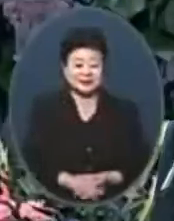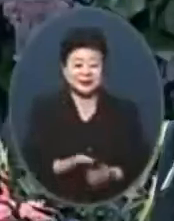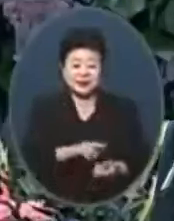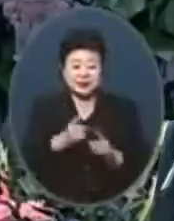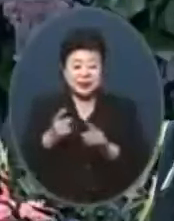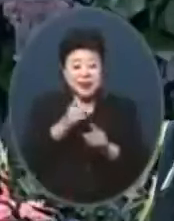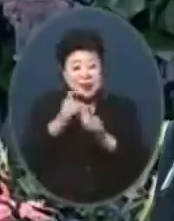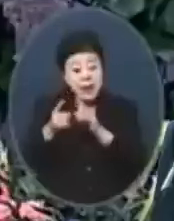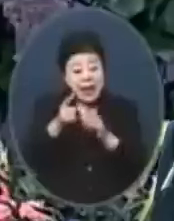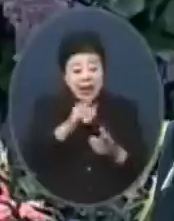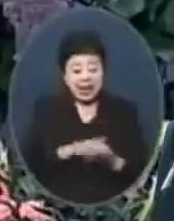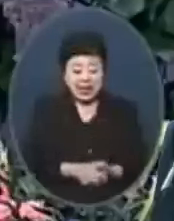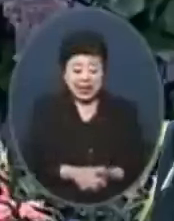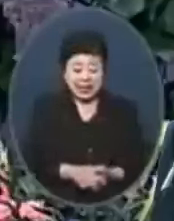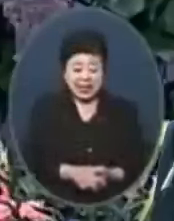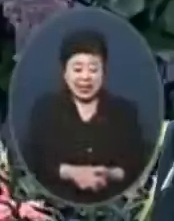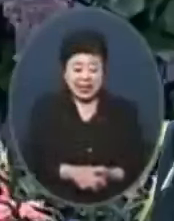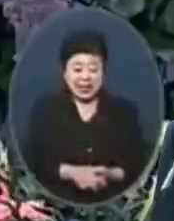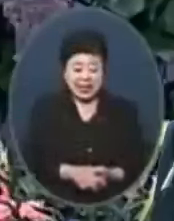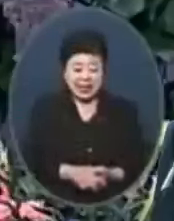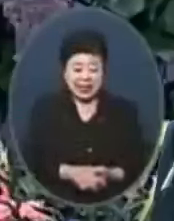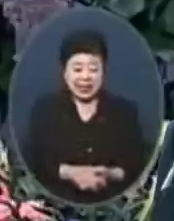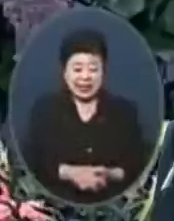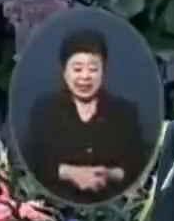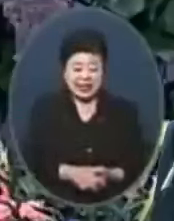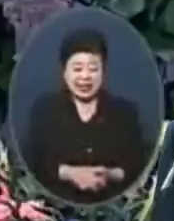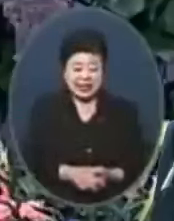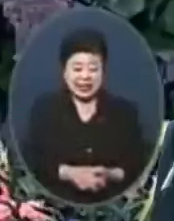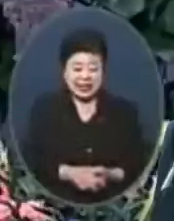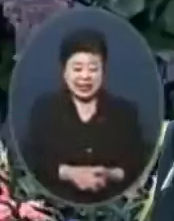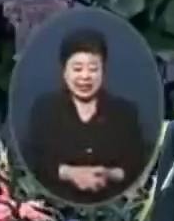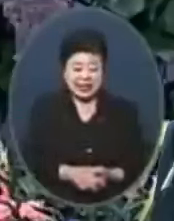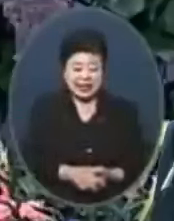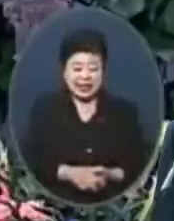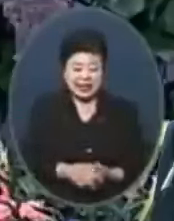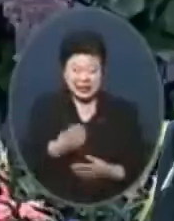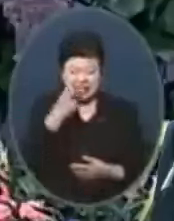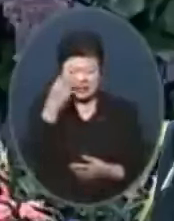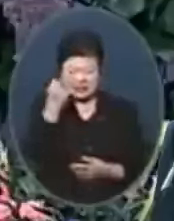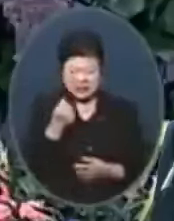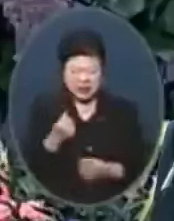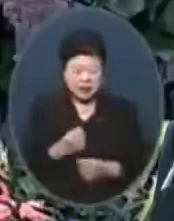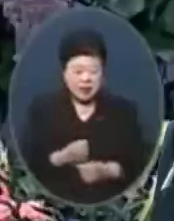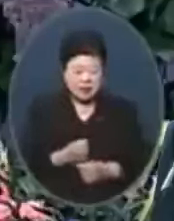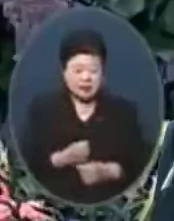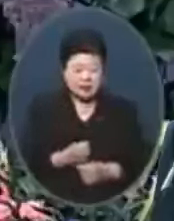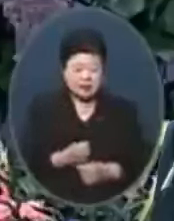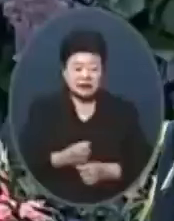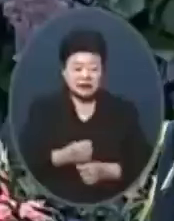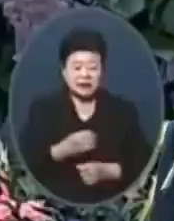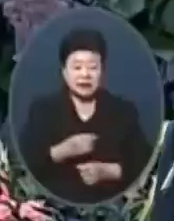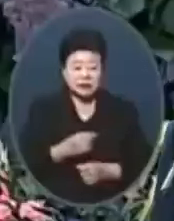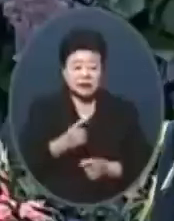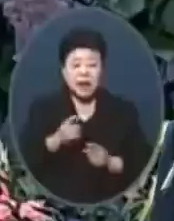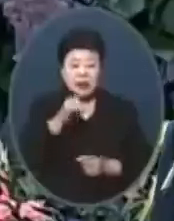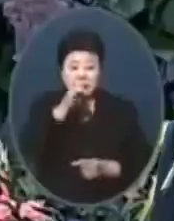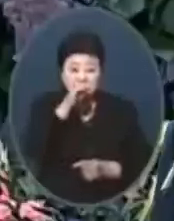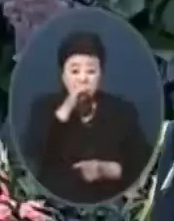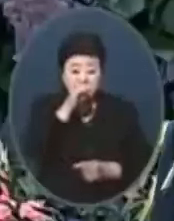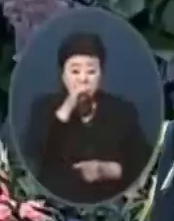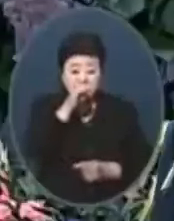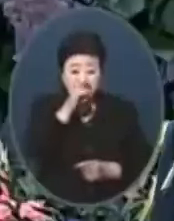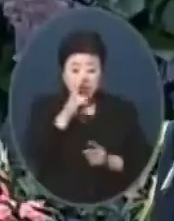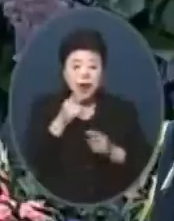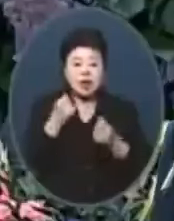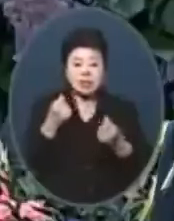치료하는 말, 그렇지 않으면 섞게 만드는 능력이 말에 있는 것입니다. 말의